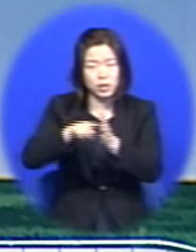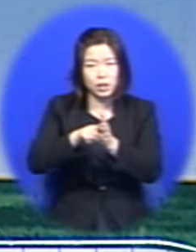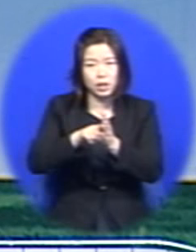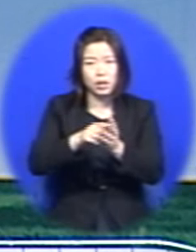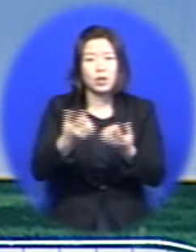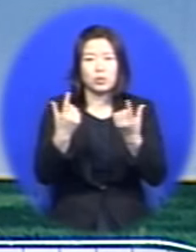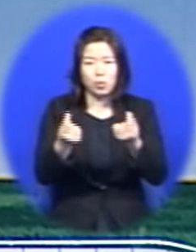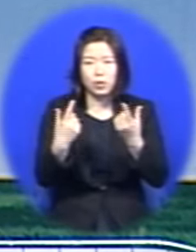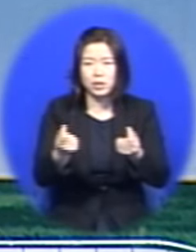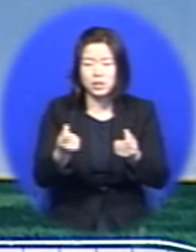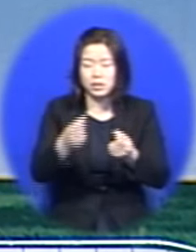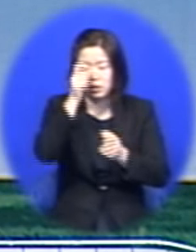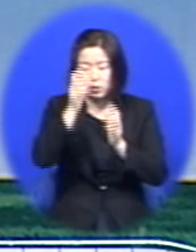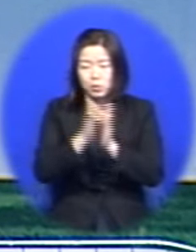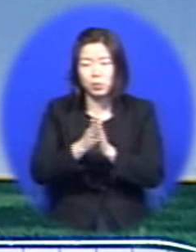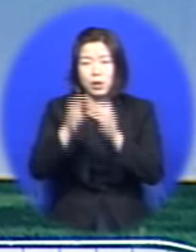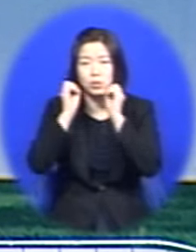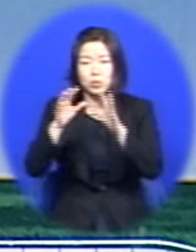하고